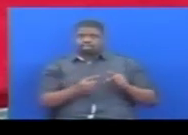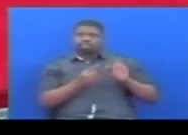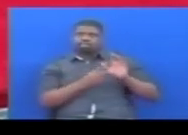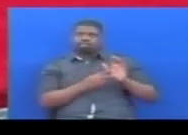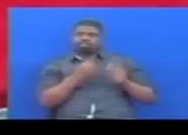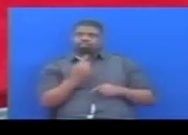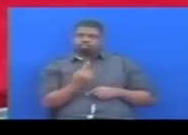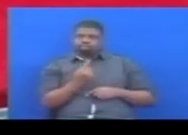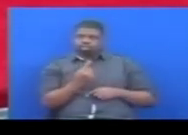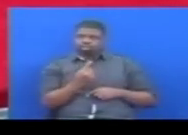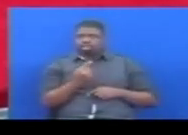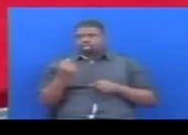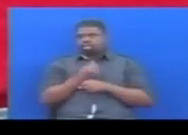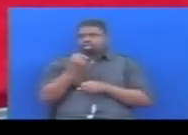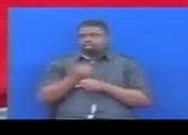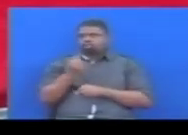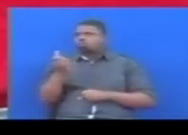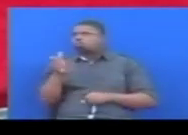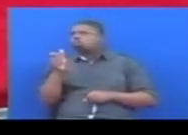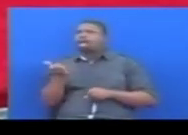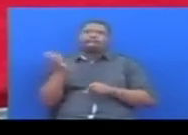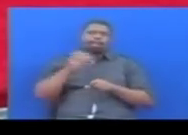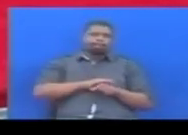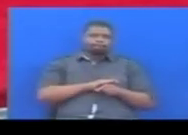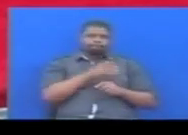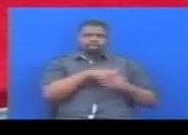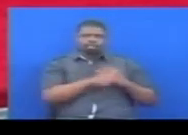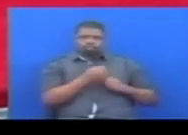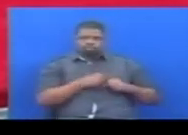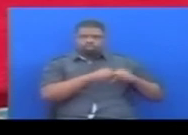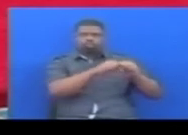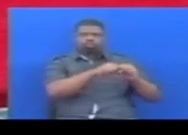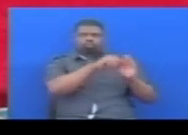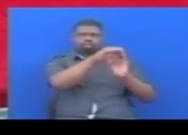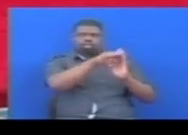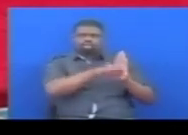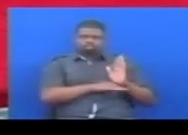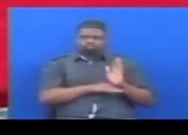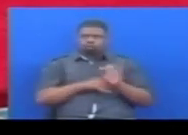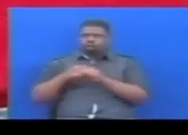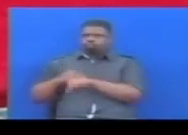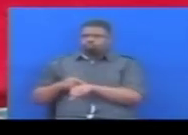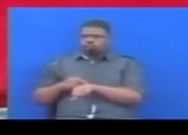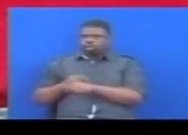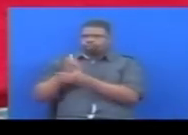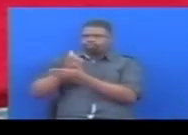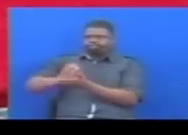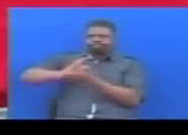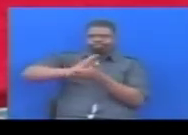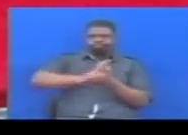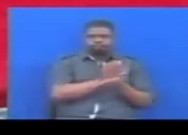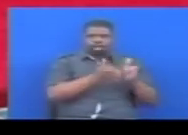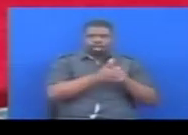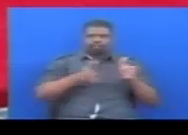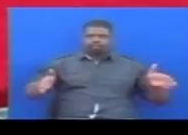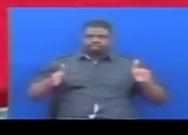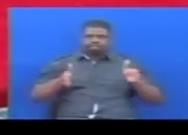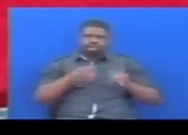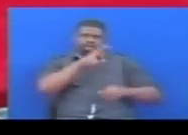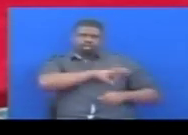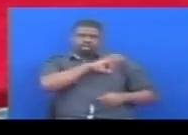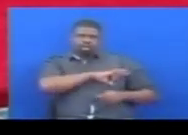kwa utumishi wa ngazi za utaalamu. Katika kutekeleza utaratibu wa muda wa mgao wa nafasi za ajira yani kota